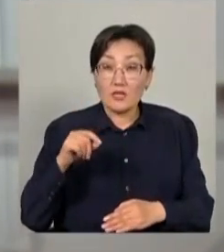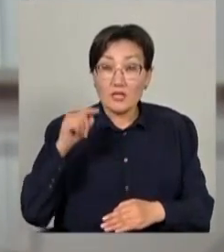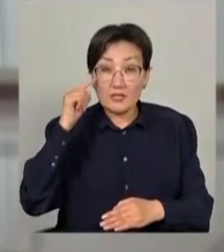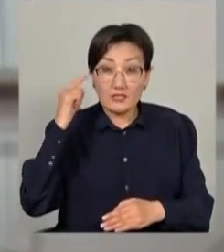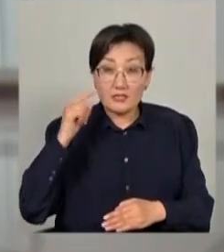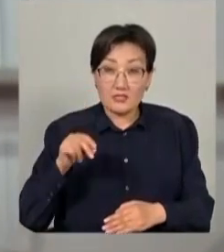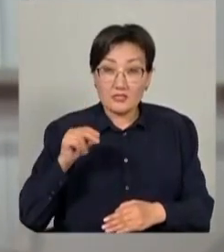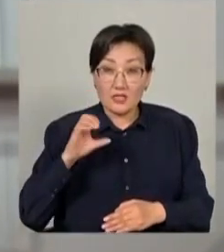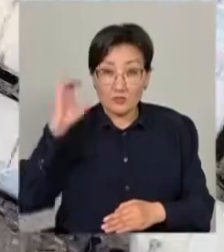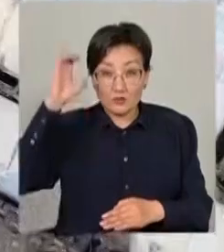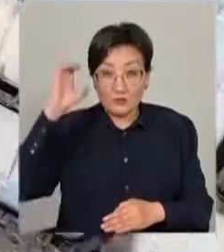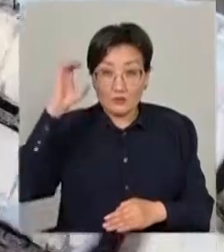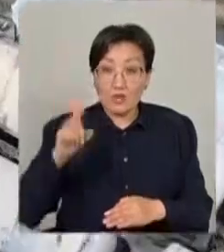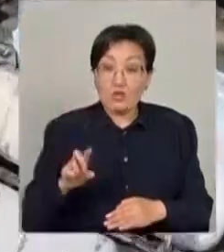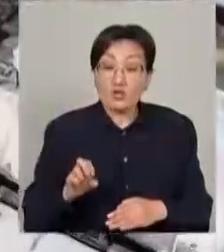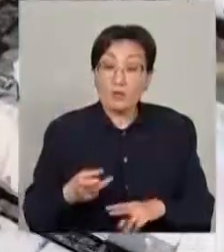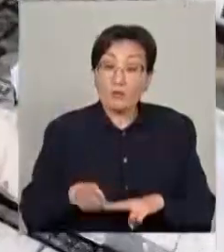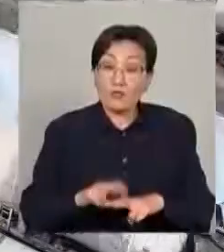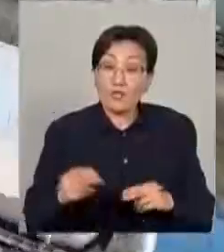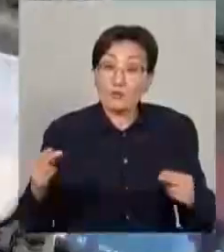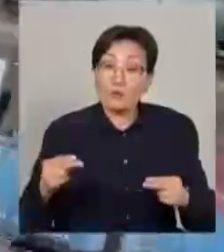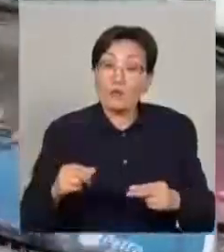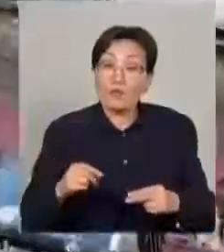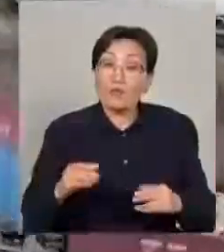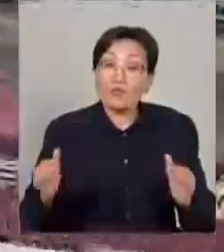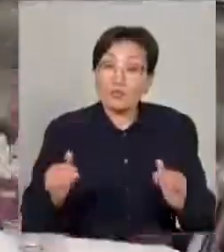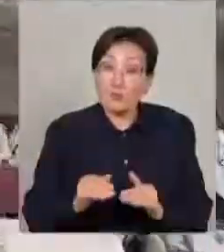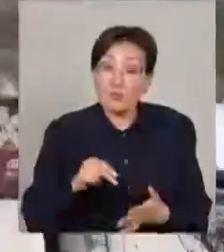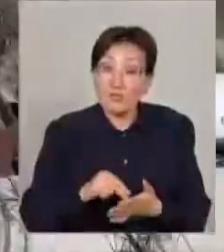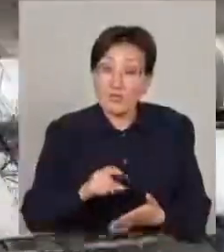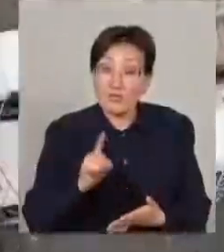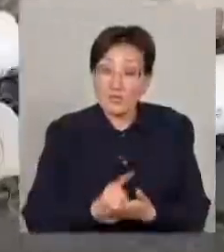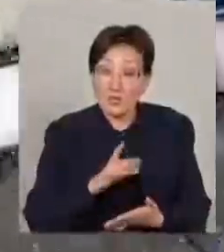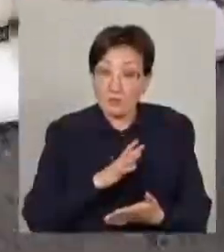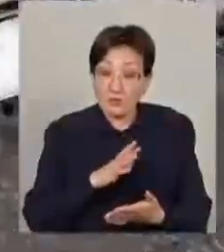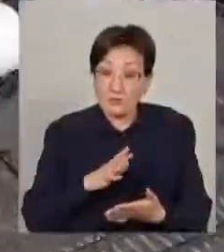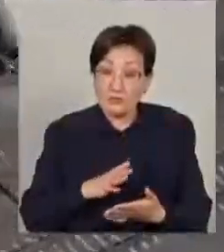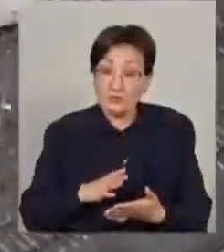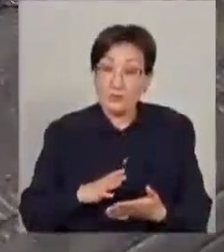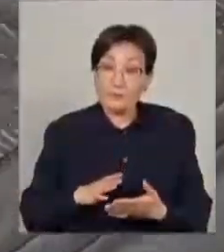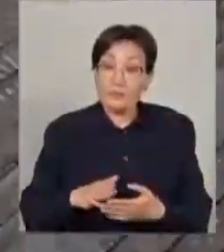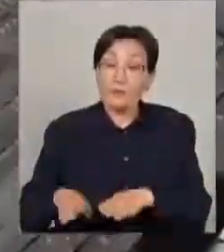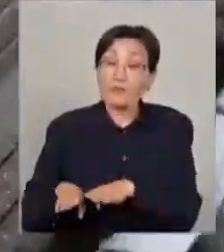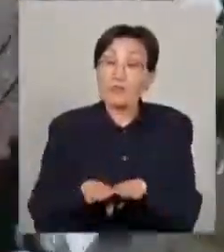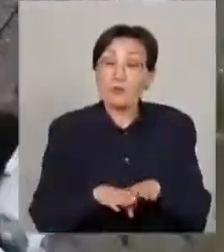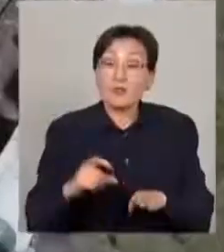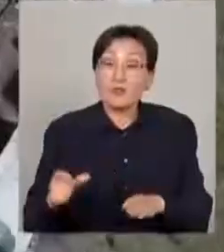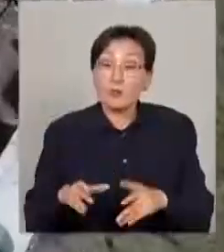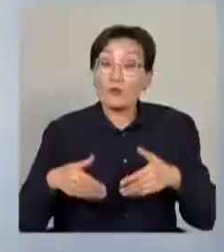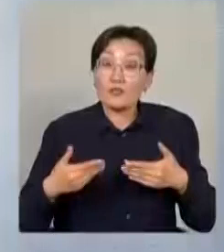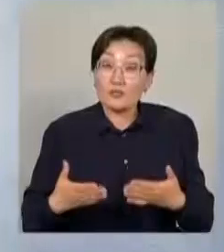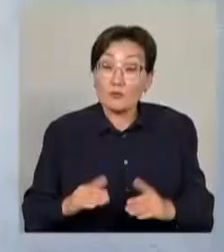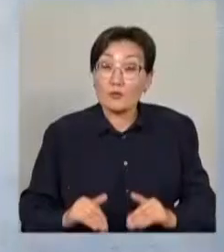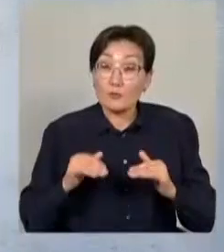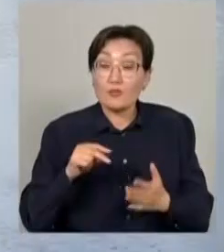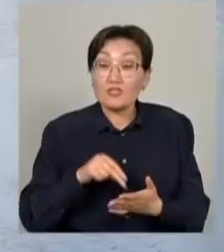и Узбекистан. Чтобы вот этот ограничить, цены должны быть дисбалансированы. И поэтому экономисты предлагали